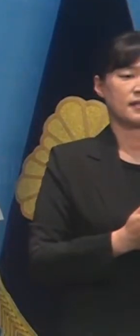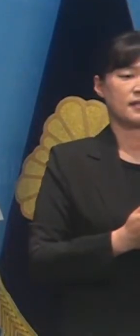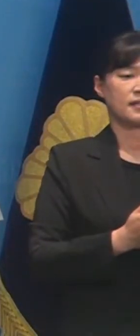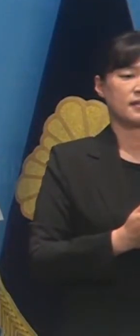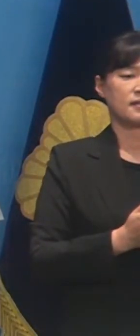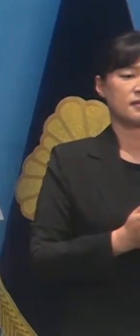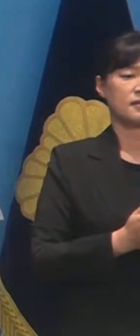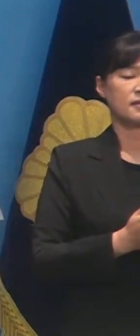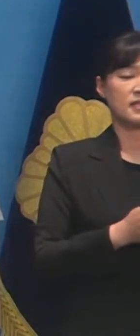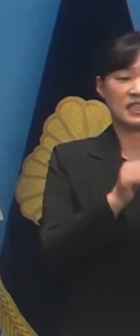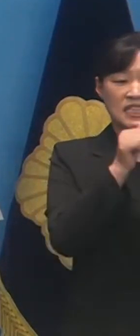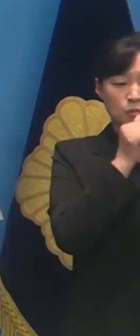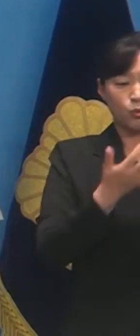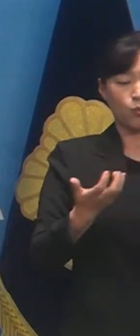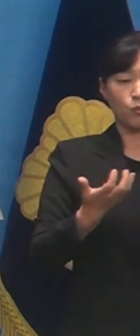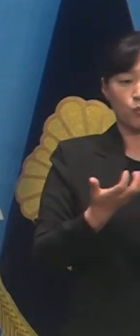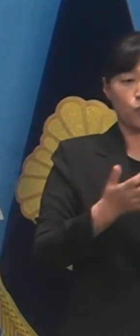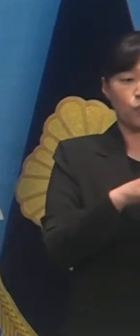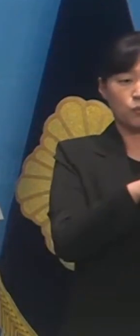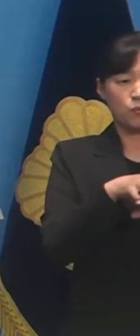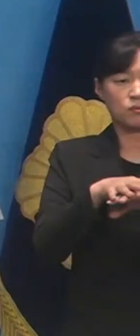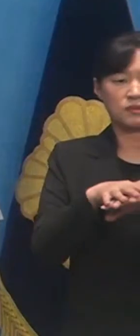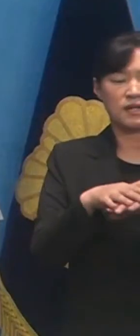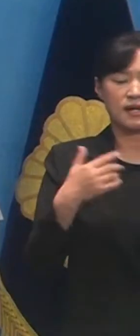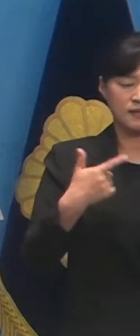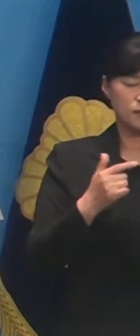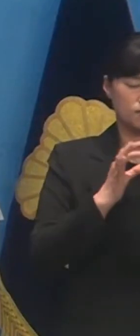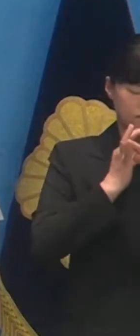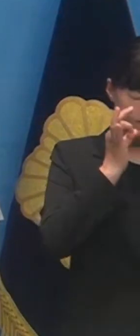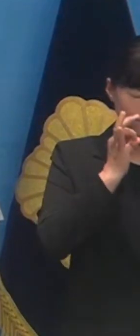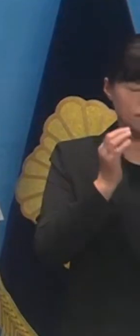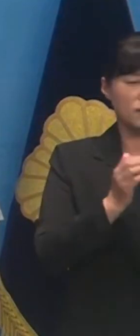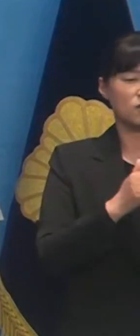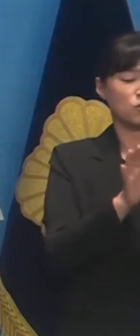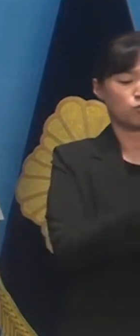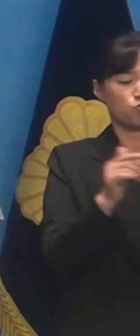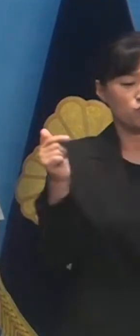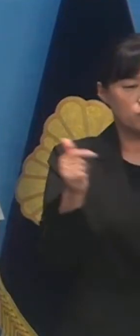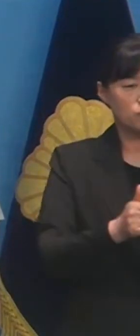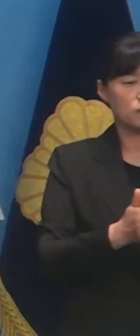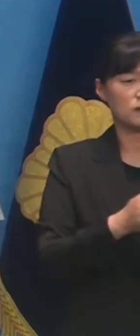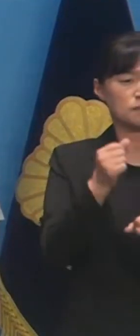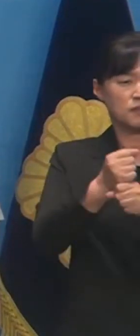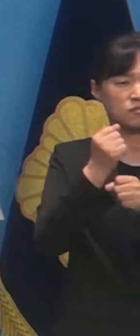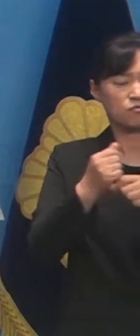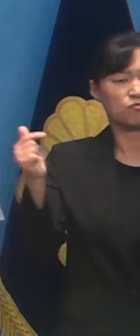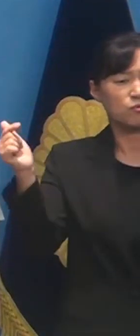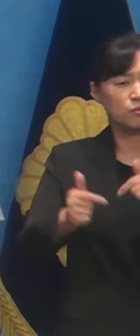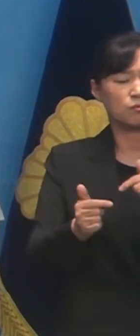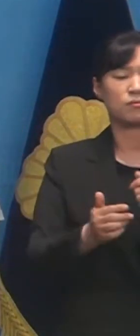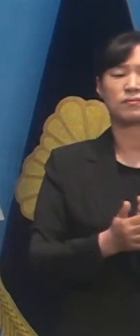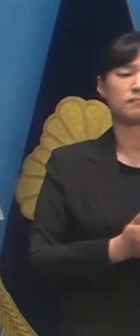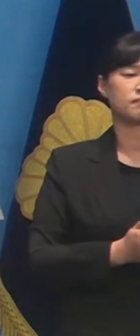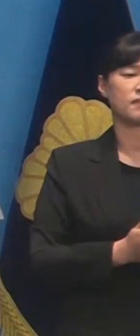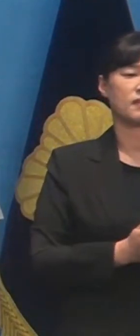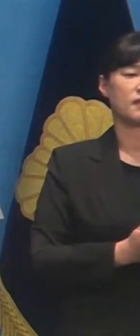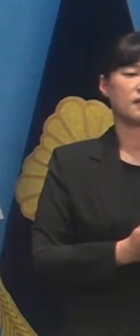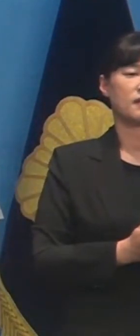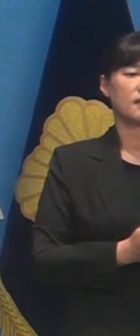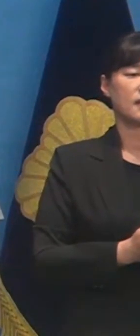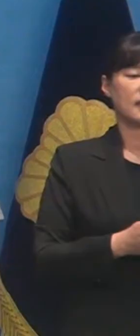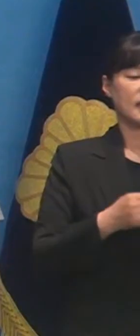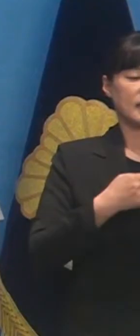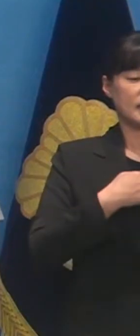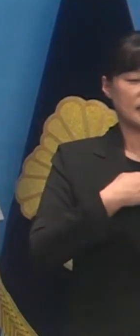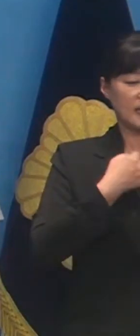위해 금속노조는 언젠가 모든 것을 던져 싸우겠습니다. 서비스의 축소도 생산의 축소도